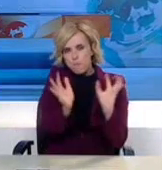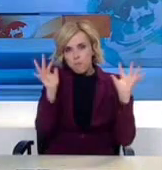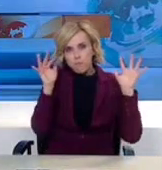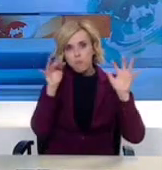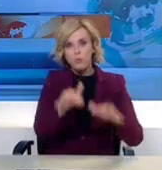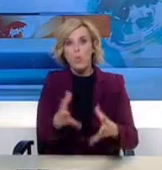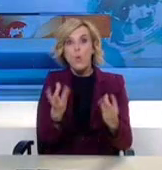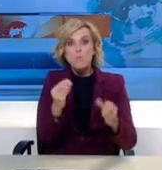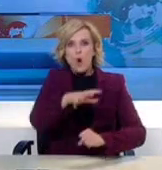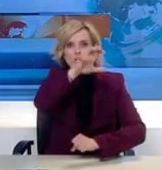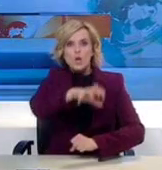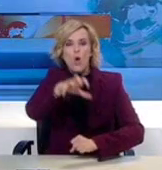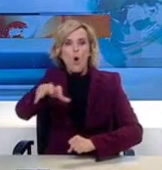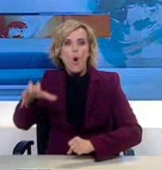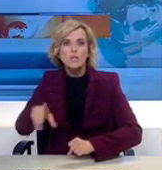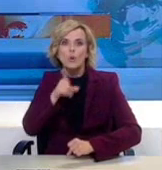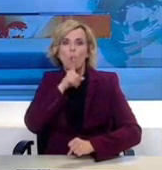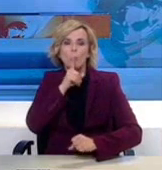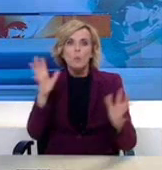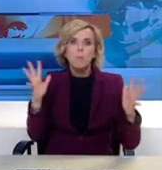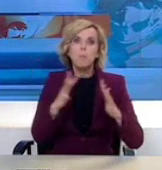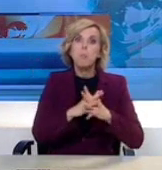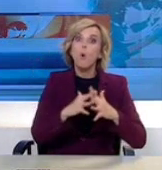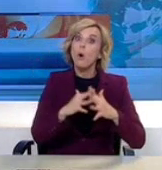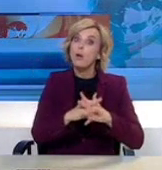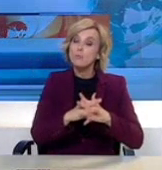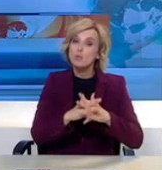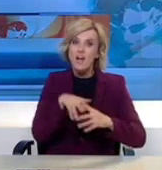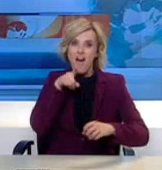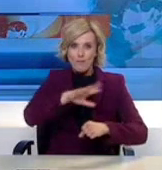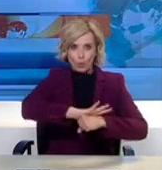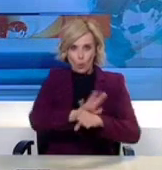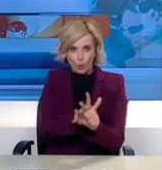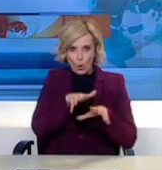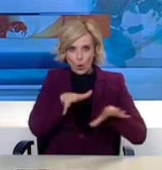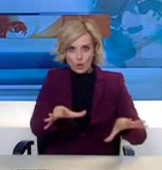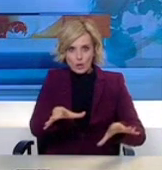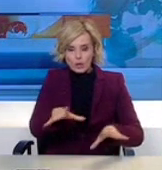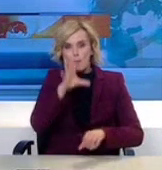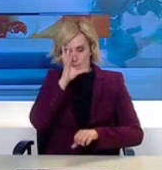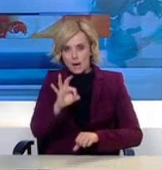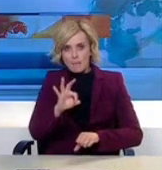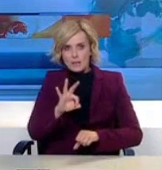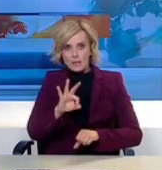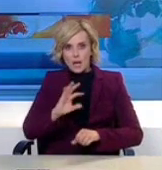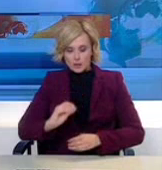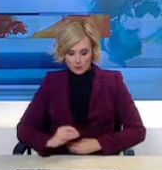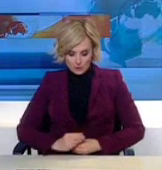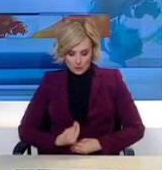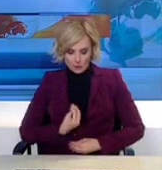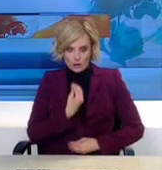σε πολλές χώρες τα γέμισε με ασθενείς σαν να ήταν πόλεμος. Ο ιός έχει δημιουργήσει ένα διαφορετικό τύπου φόβο επειδή δύσκολα